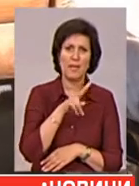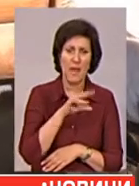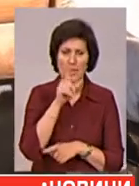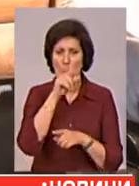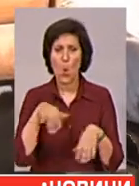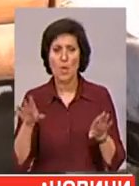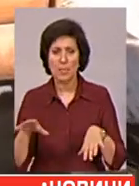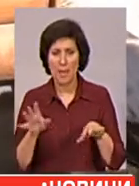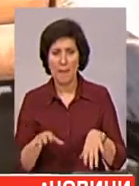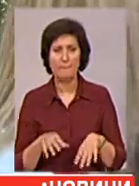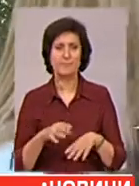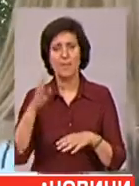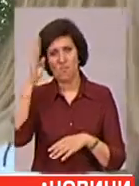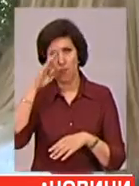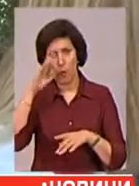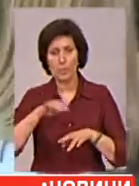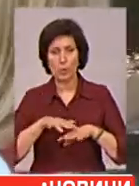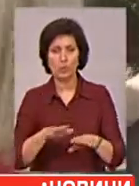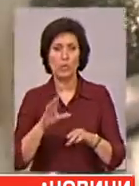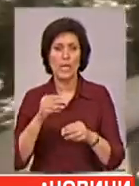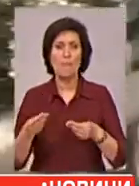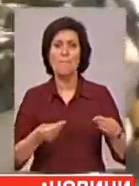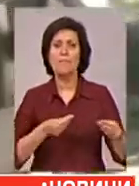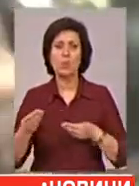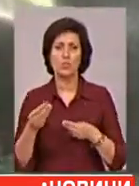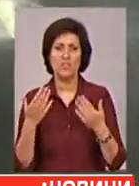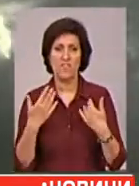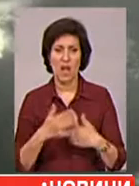орлам влаштовують водні процедури та пісочні ванни.